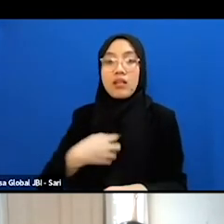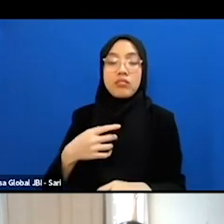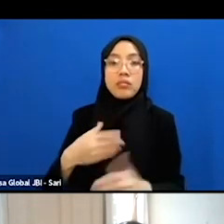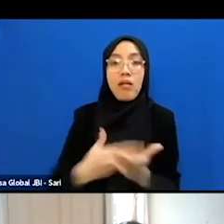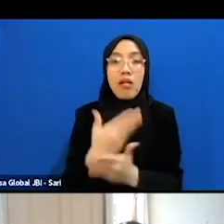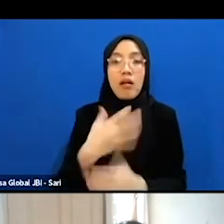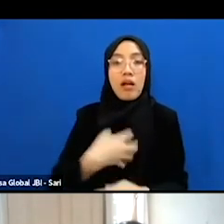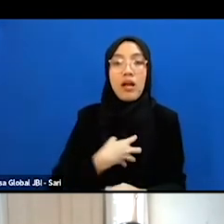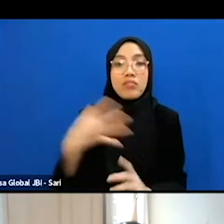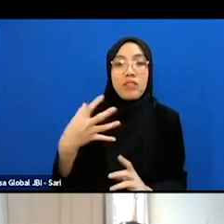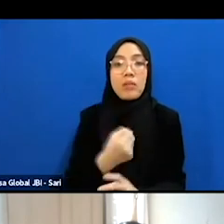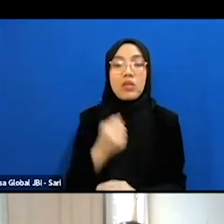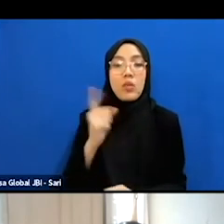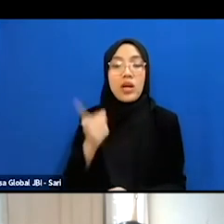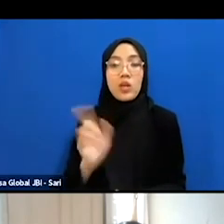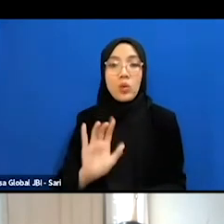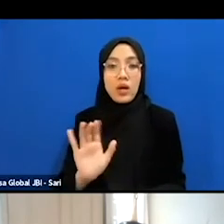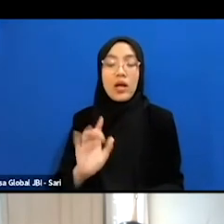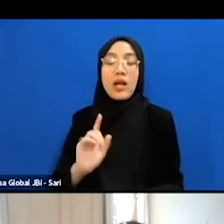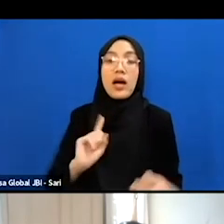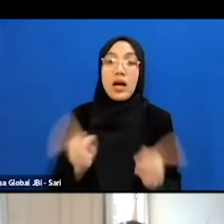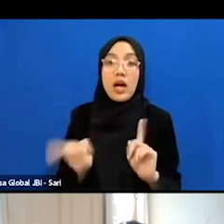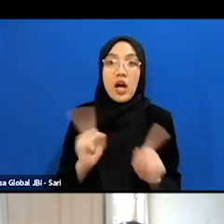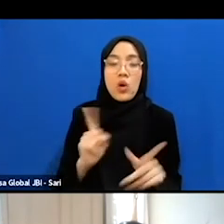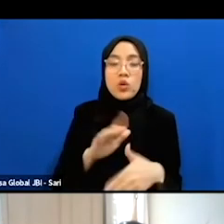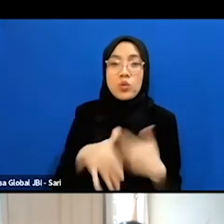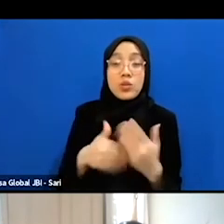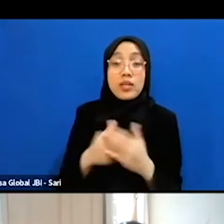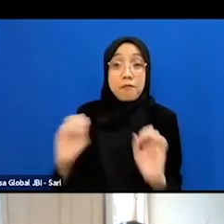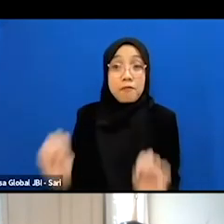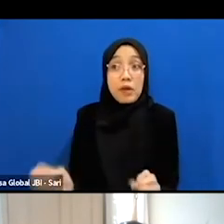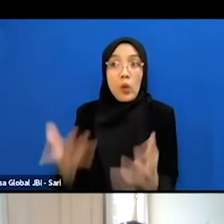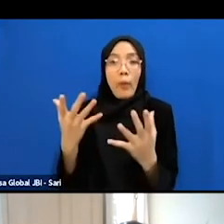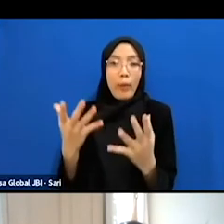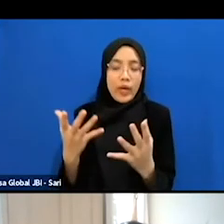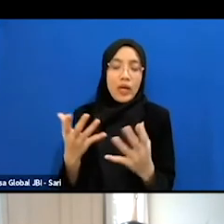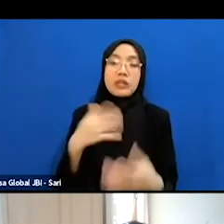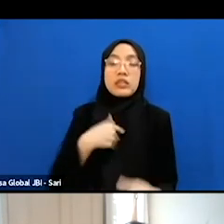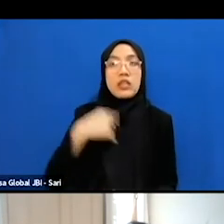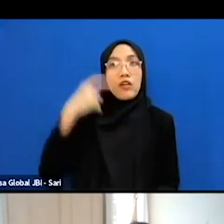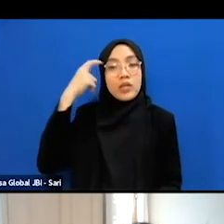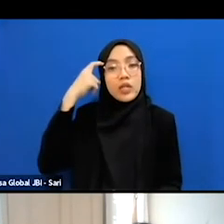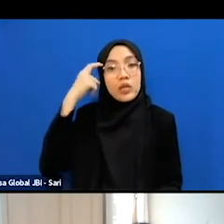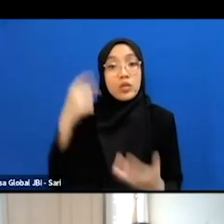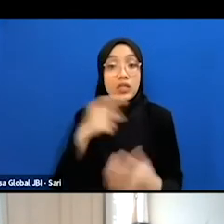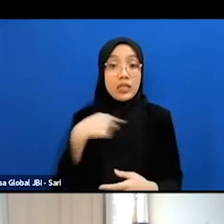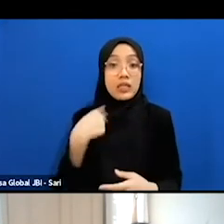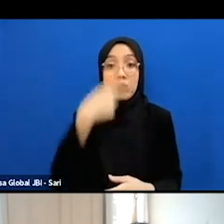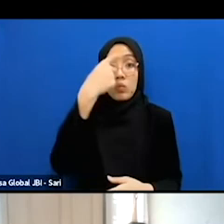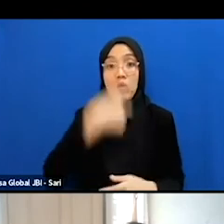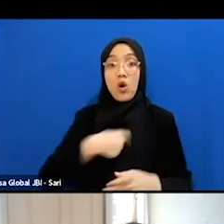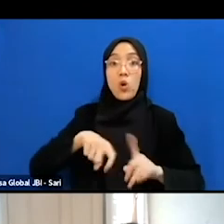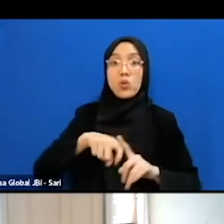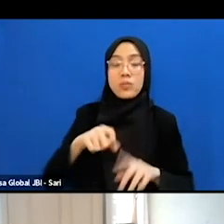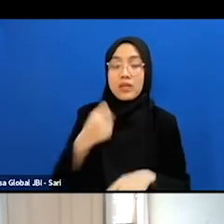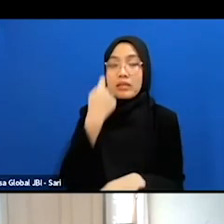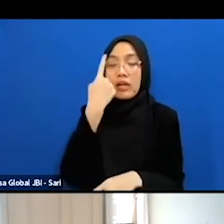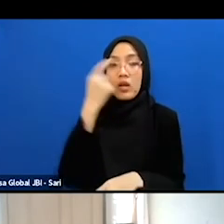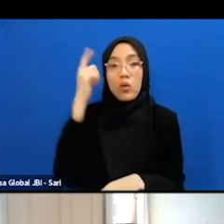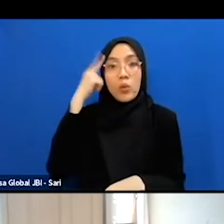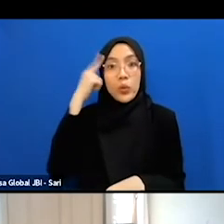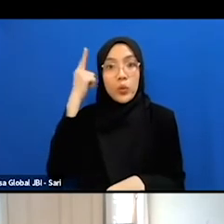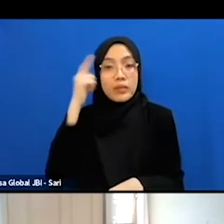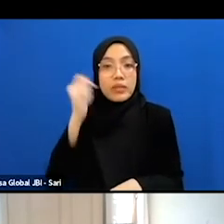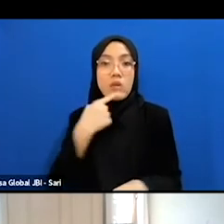ketika itu juga menjadi sebuah fenomena segera segera kita sebagai konsumen jadi lebih were terhadap